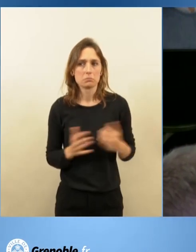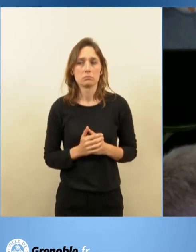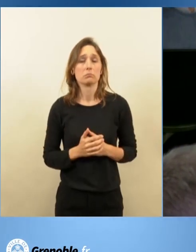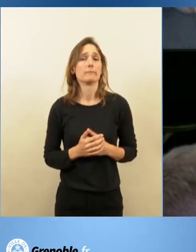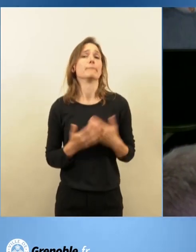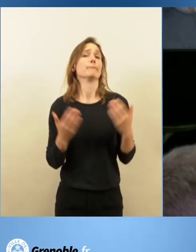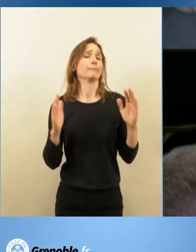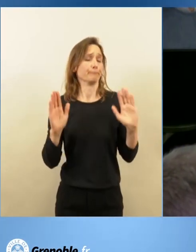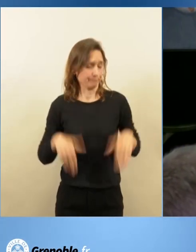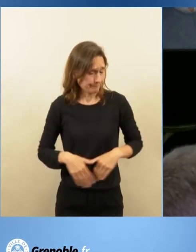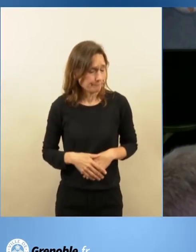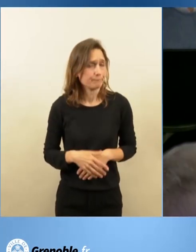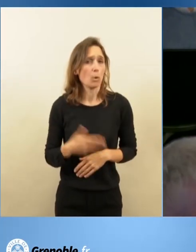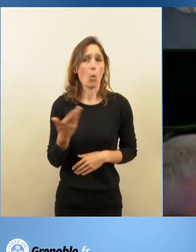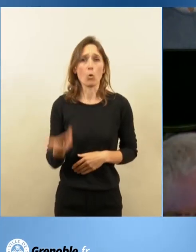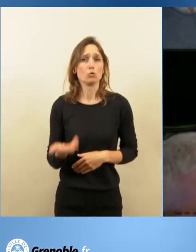toujours est-il qu'aujourd'hui